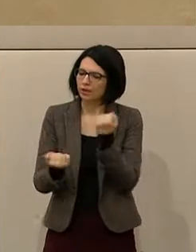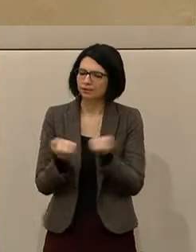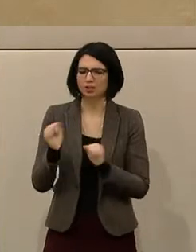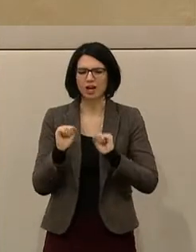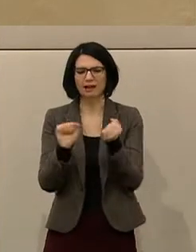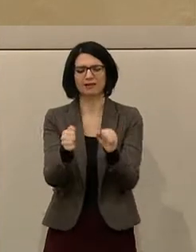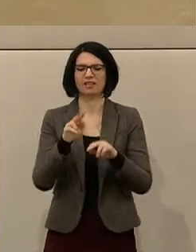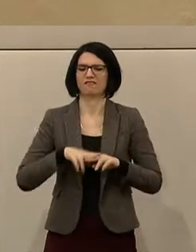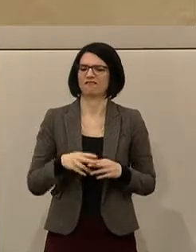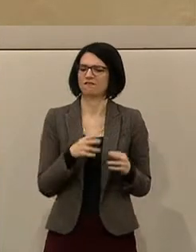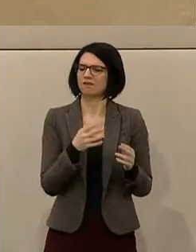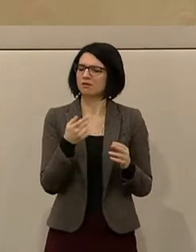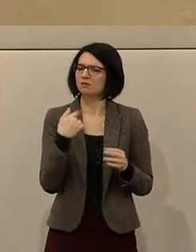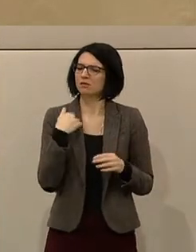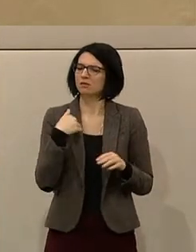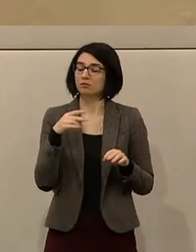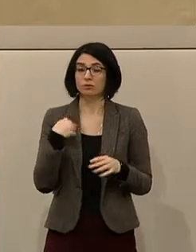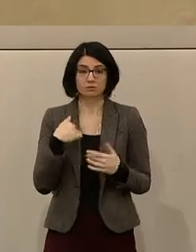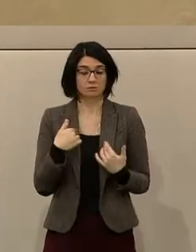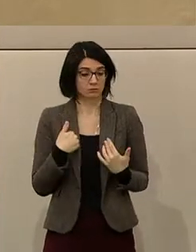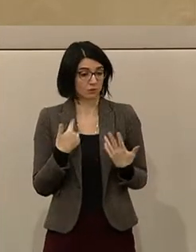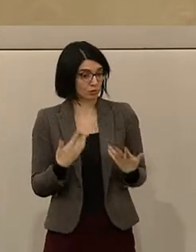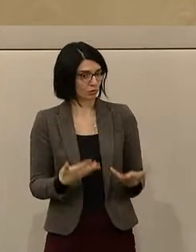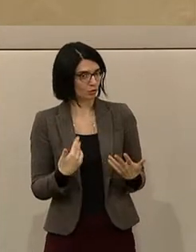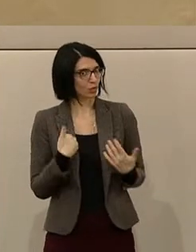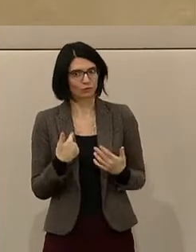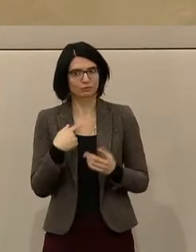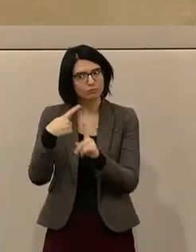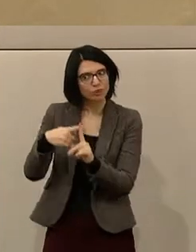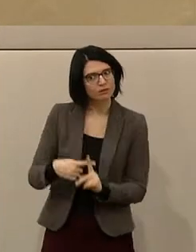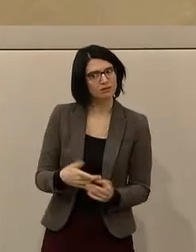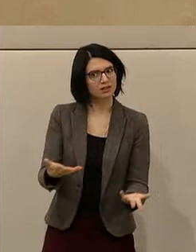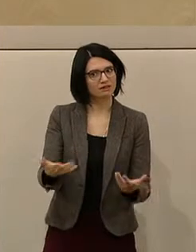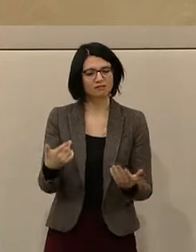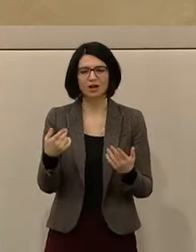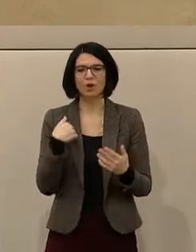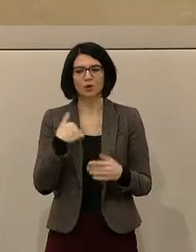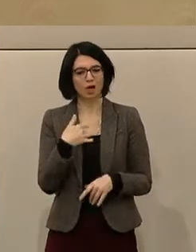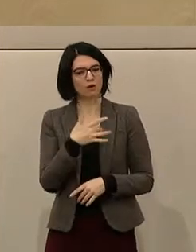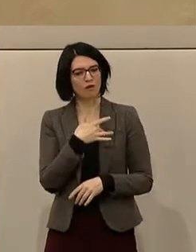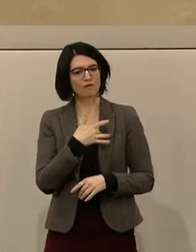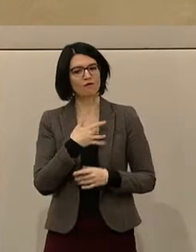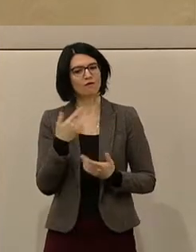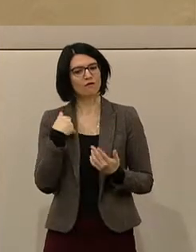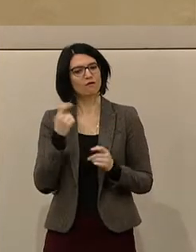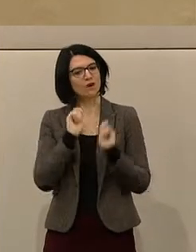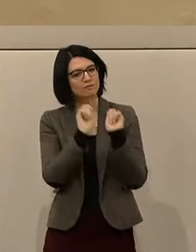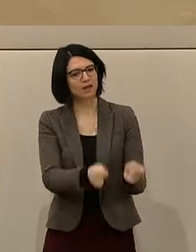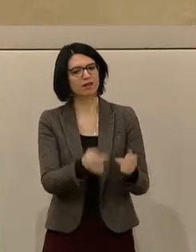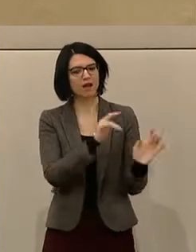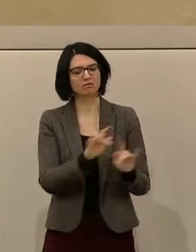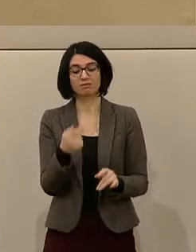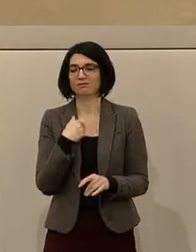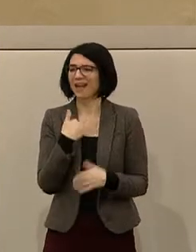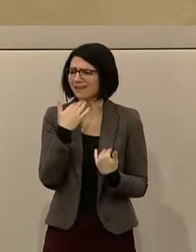und das wird immer so sein. Und insofern sehe ich das grundsätzlich auch positiv, wenn sich Menschen bei Volksbegehren einbringen, ganz egal in